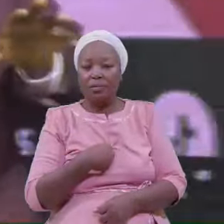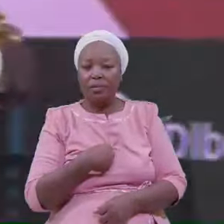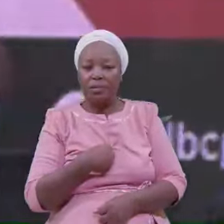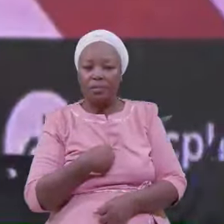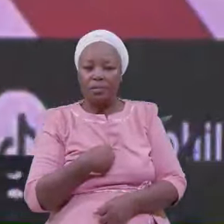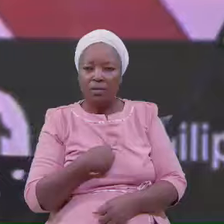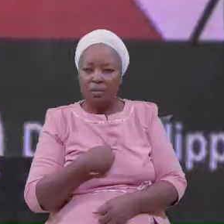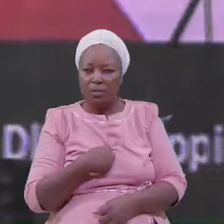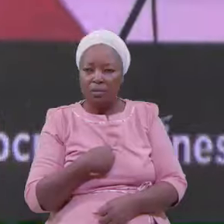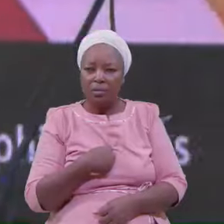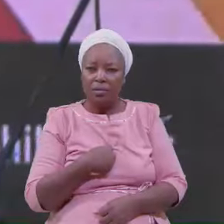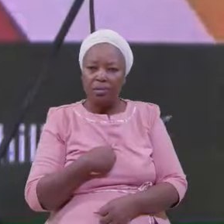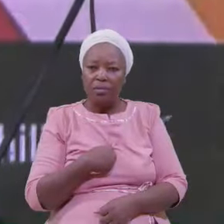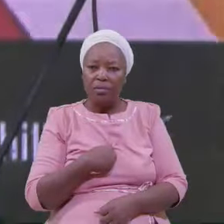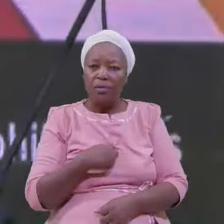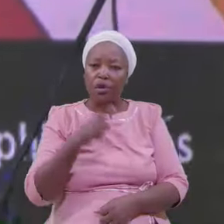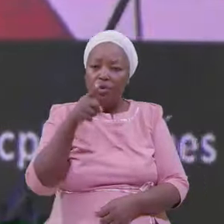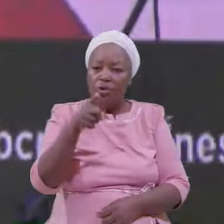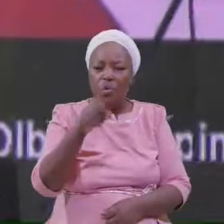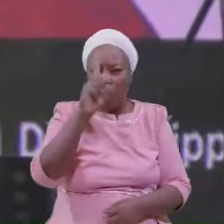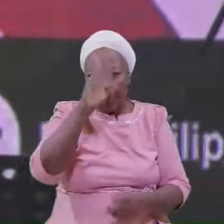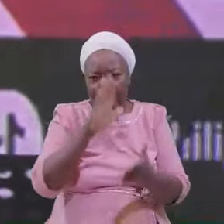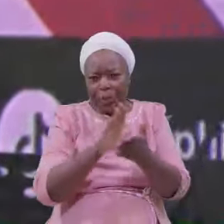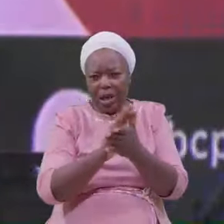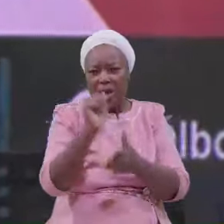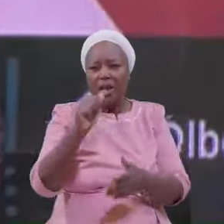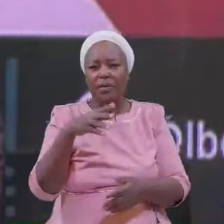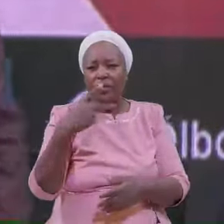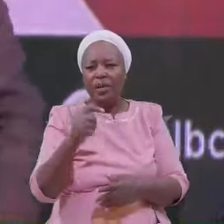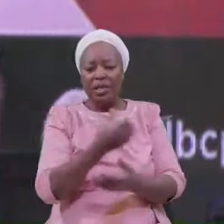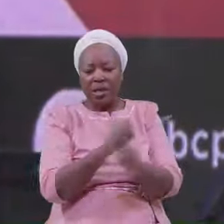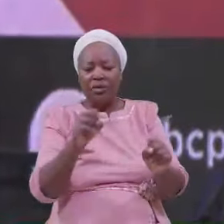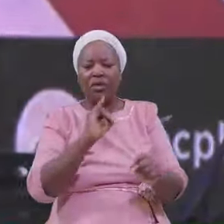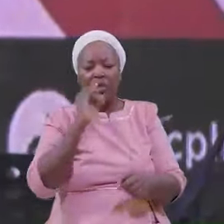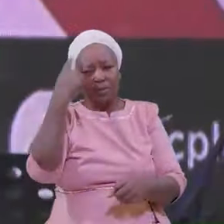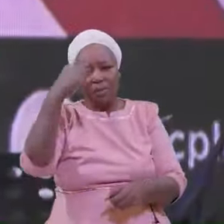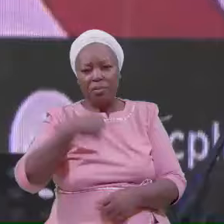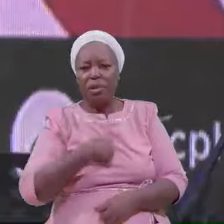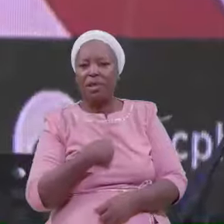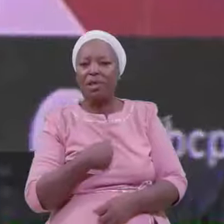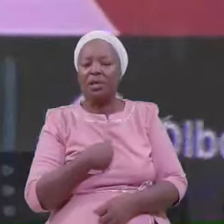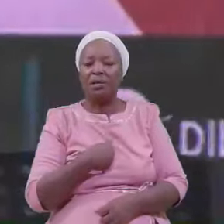tinatanggap ko ito. You believe the salvation is for me.